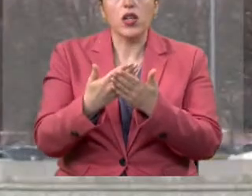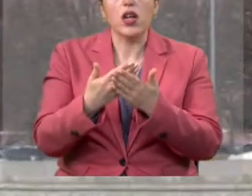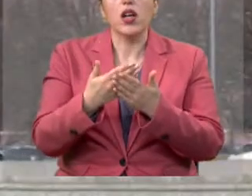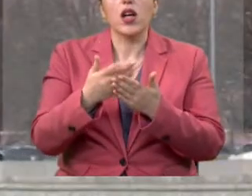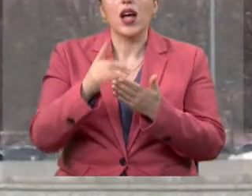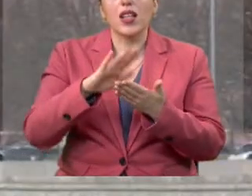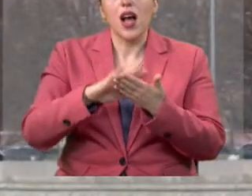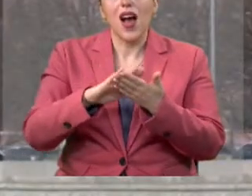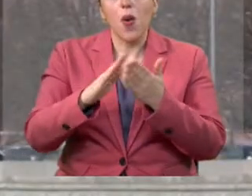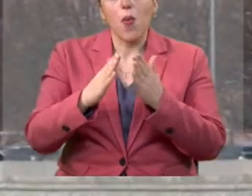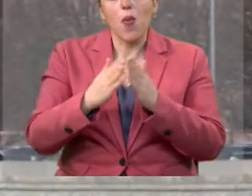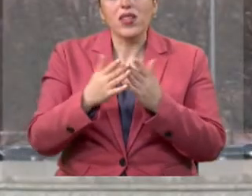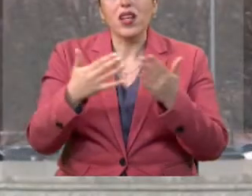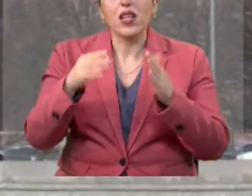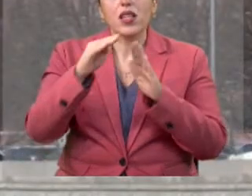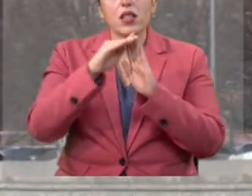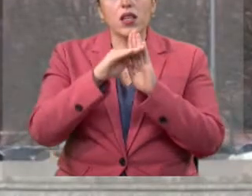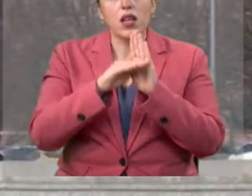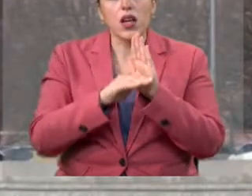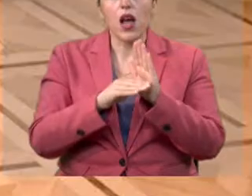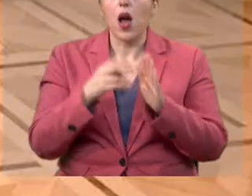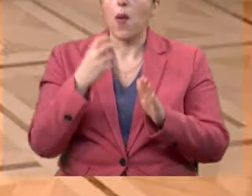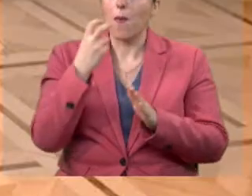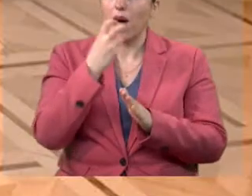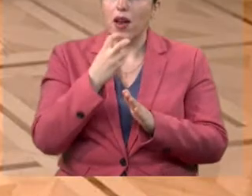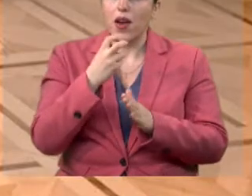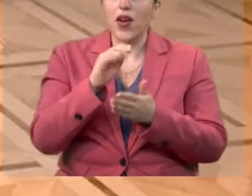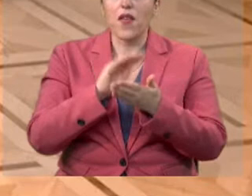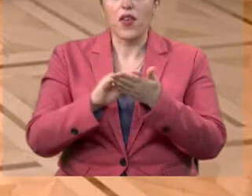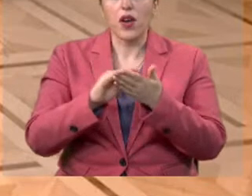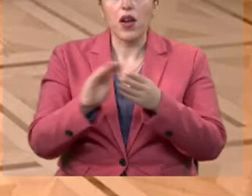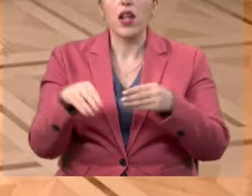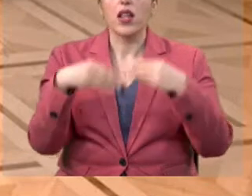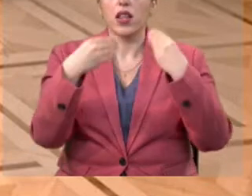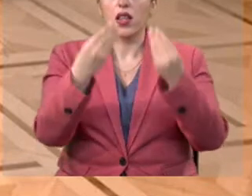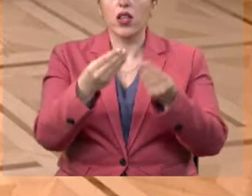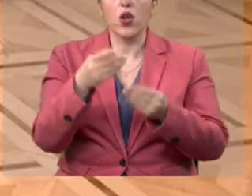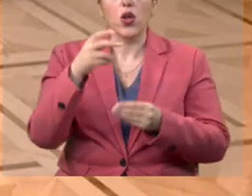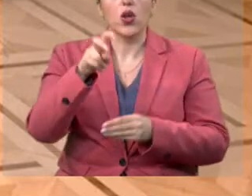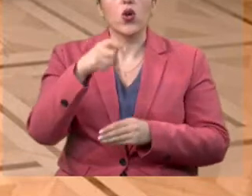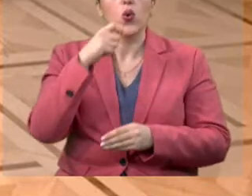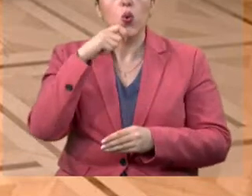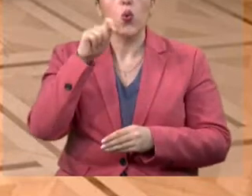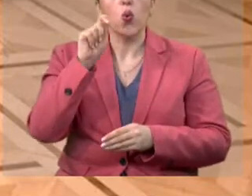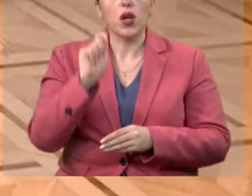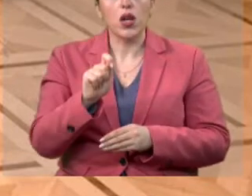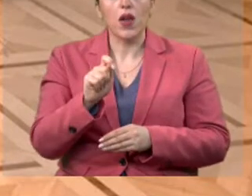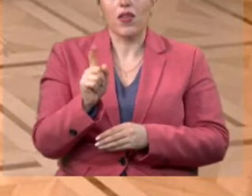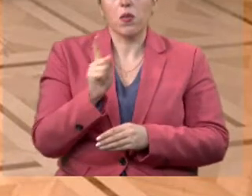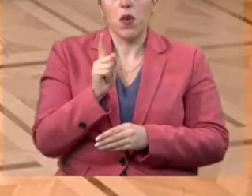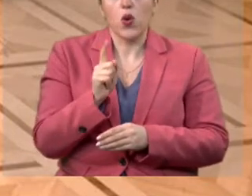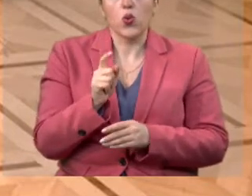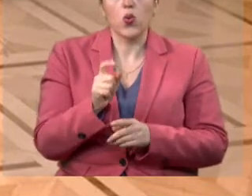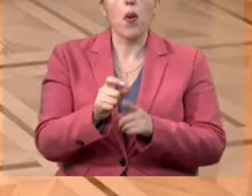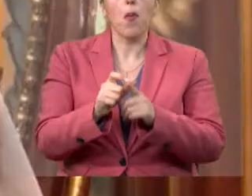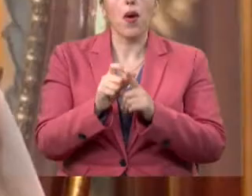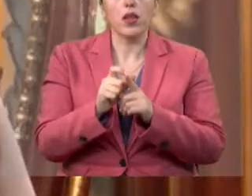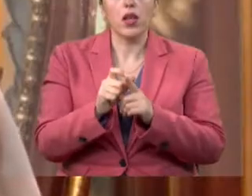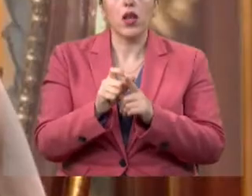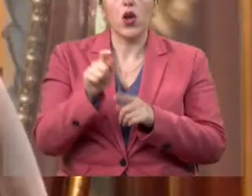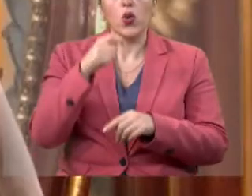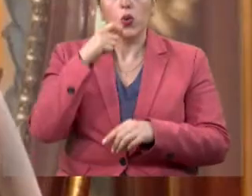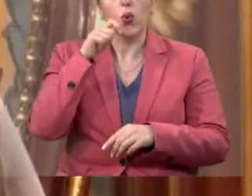համաձայնագրի նախագծերը բանավոր և գրավոր հանձնել է ուկրաինական կողմին և սպասում է պատասխան։ Ինչ որ